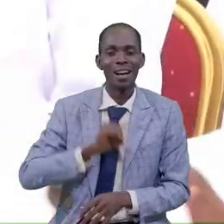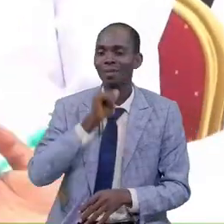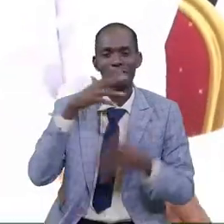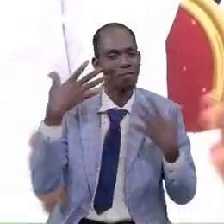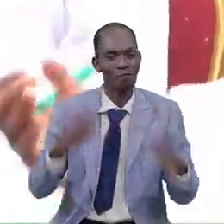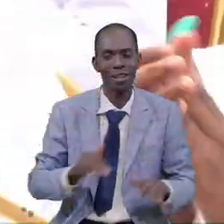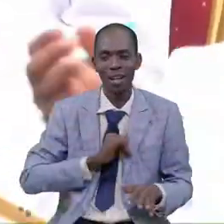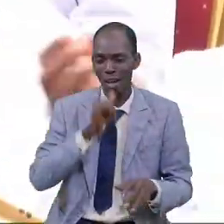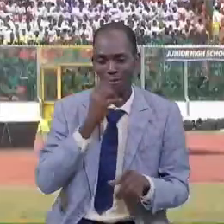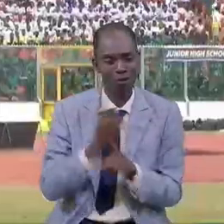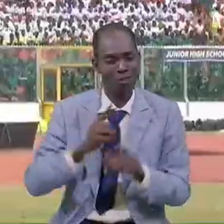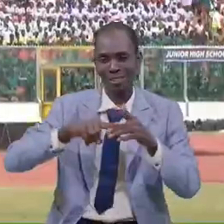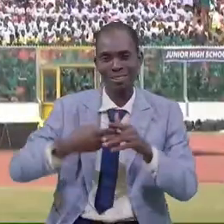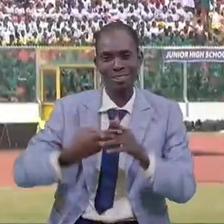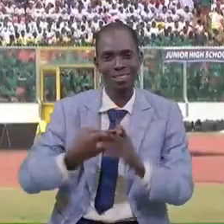commencer.